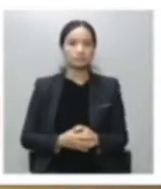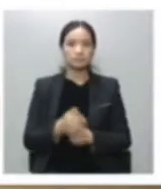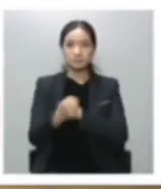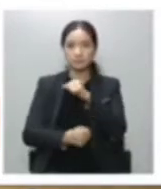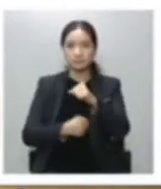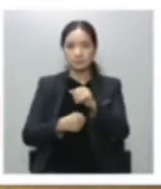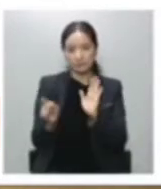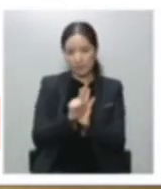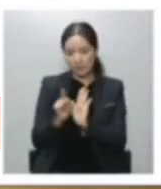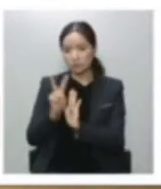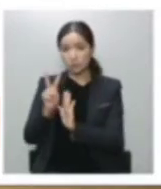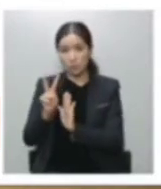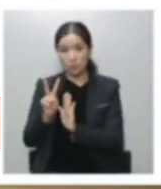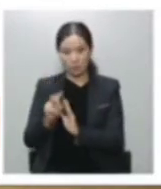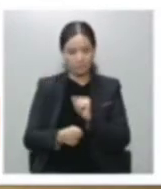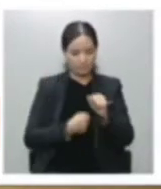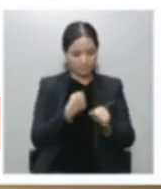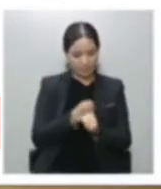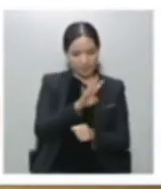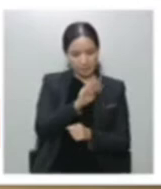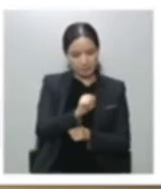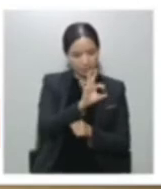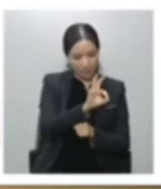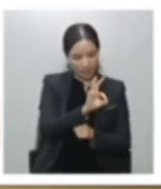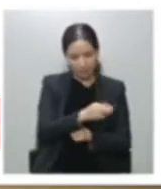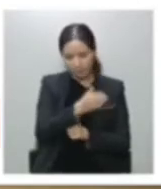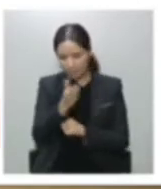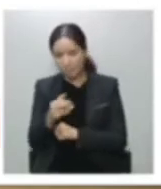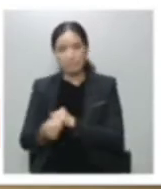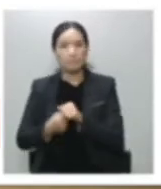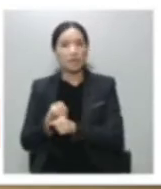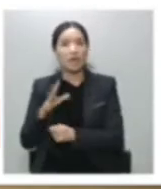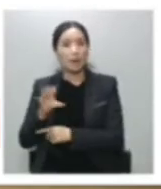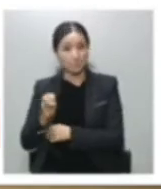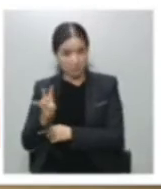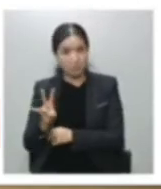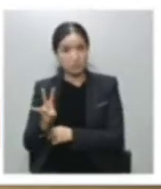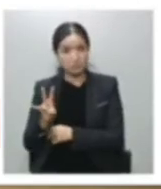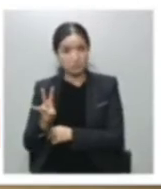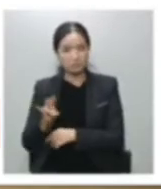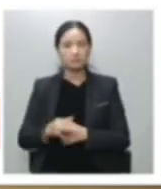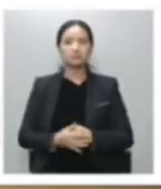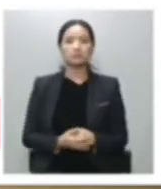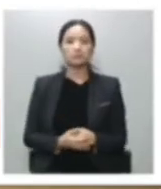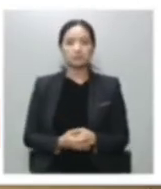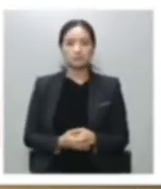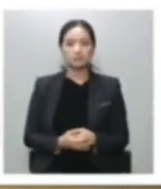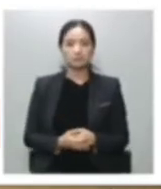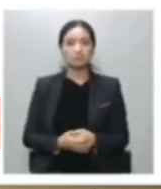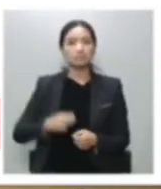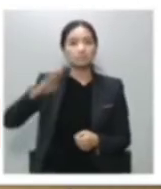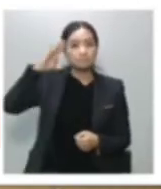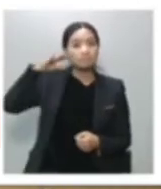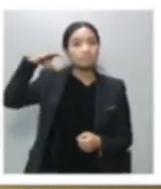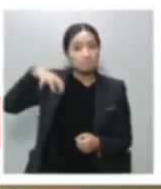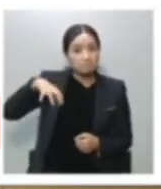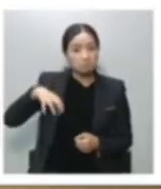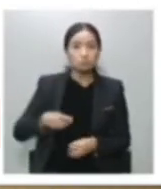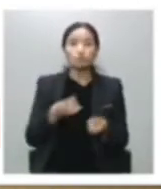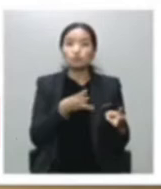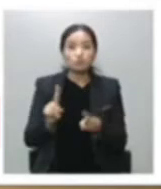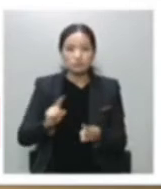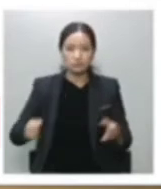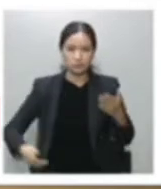2ครั้งหลังสุดก็คือเมื่อปี49และปี57ท่านประธานครับกองทัพใช้วิธีให้โอกา